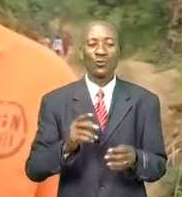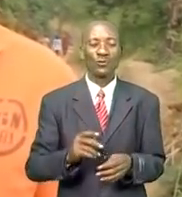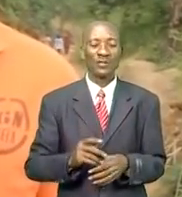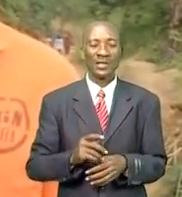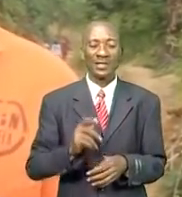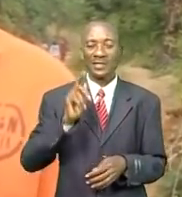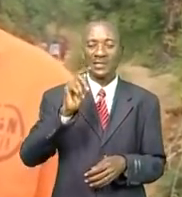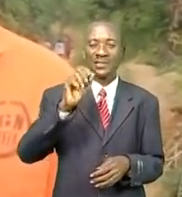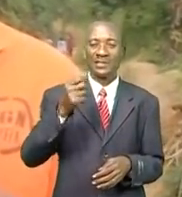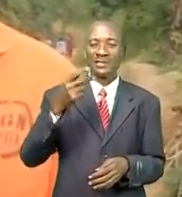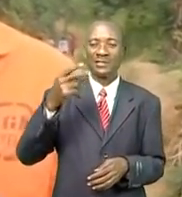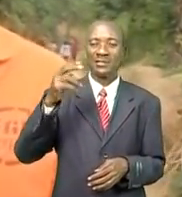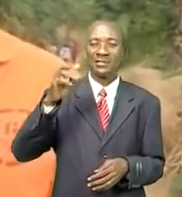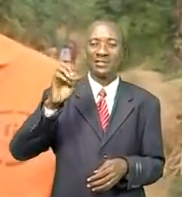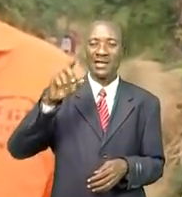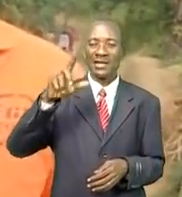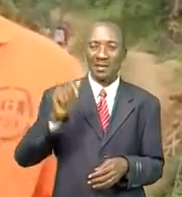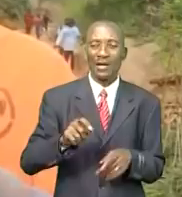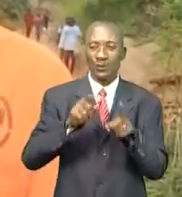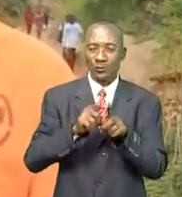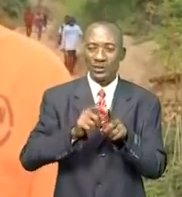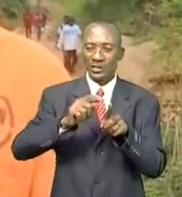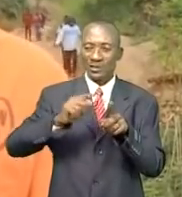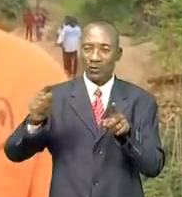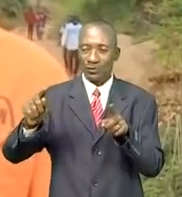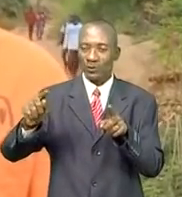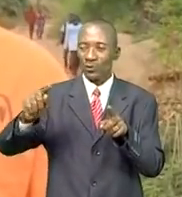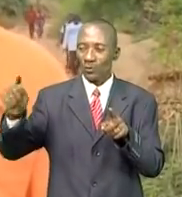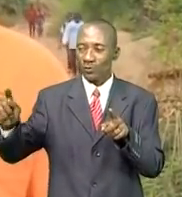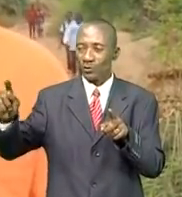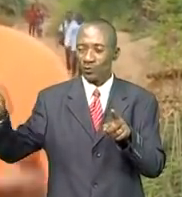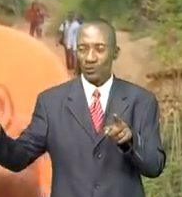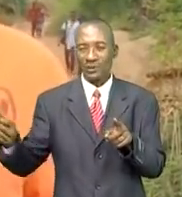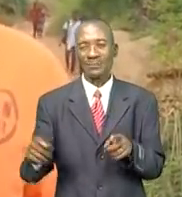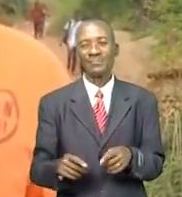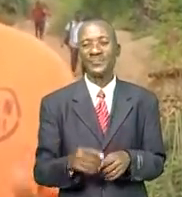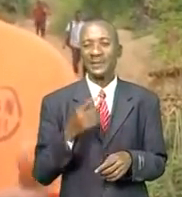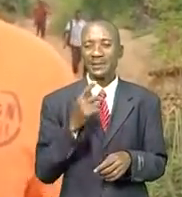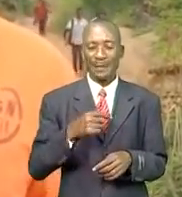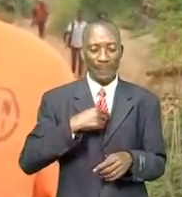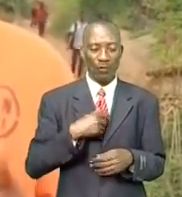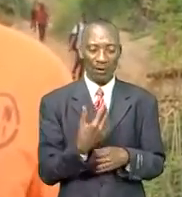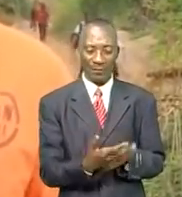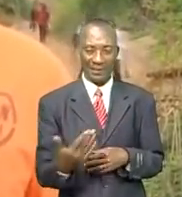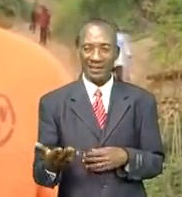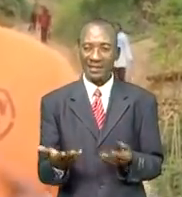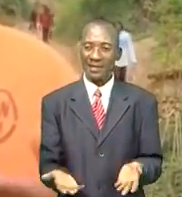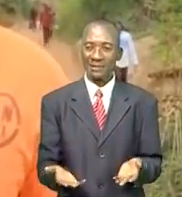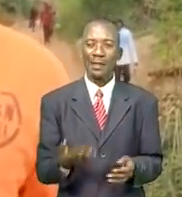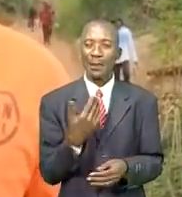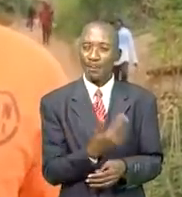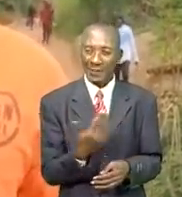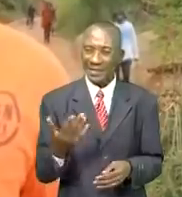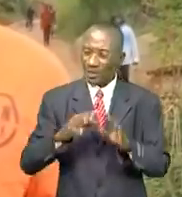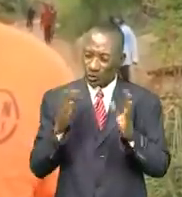Nganda Sundi, aujourd'hui c'est impossible. Moi j'aime tout mon équipement ici, mais je manque du carburant lubrifiant et tous